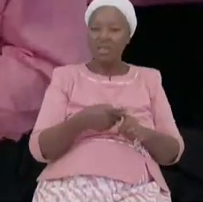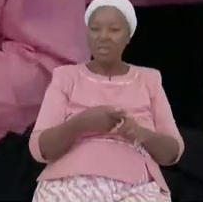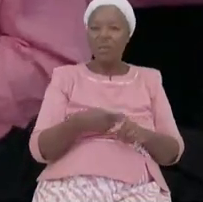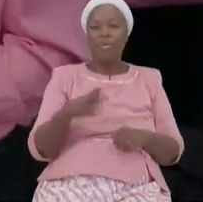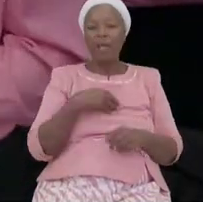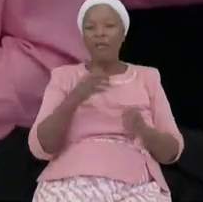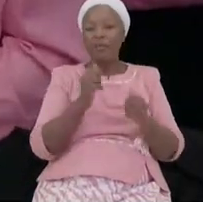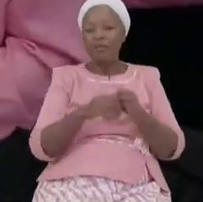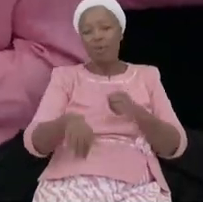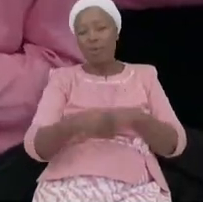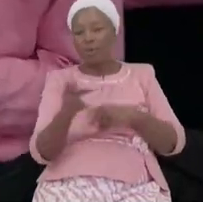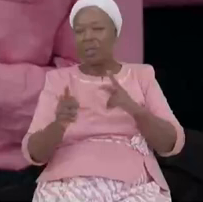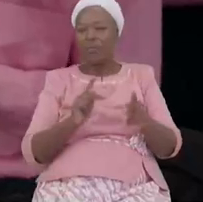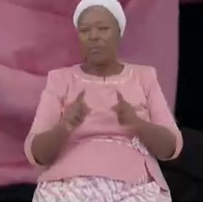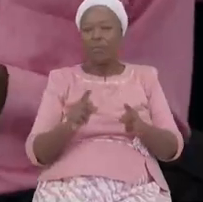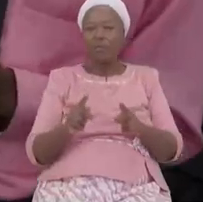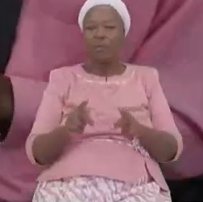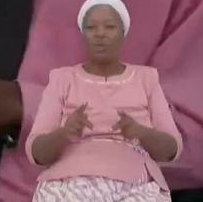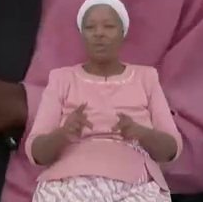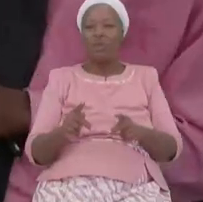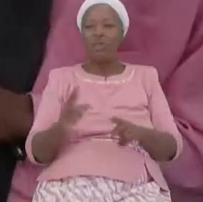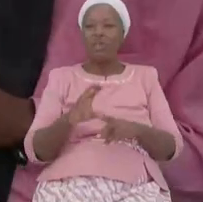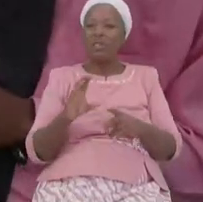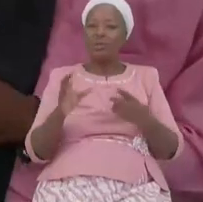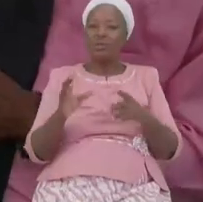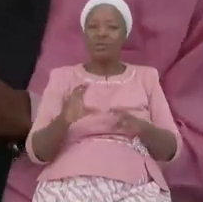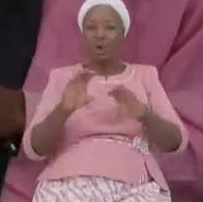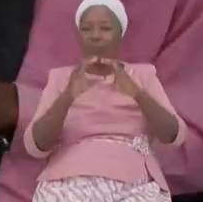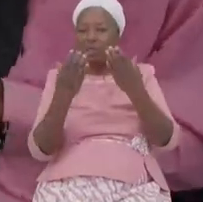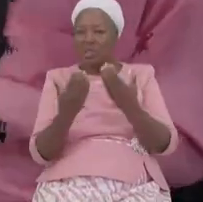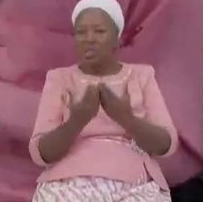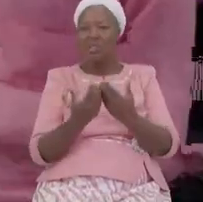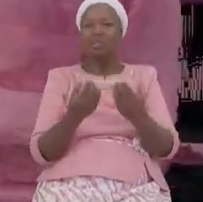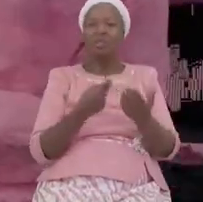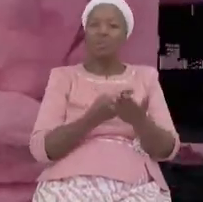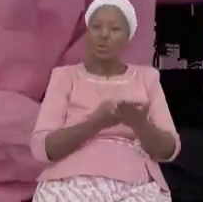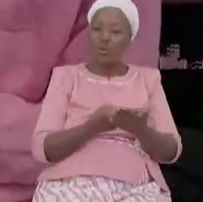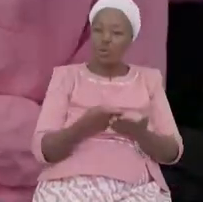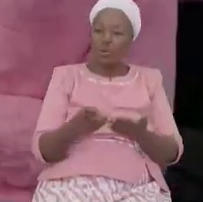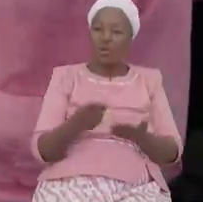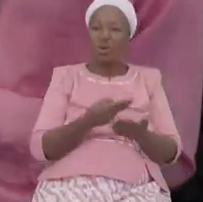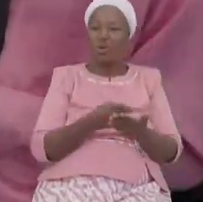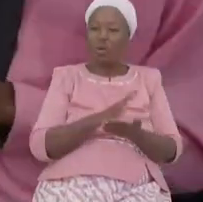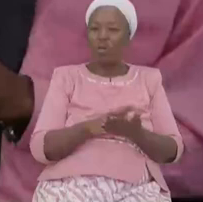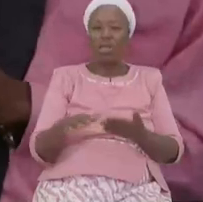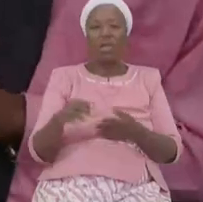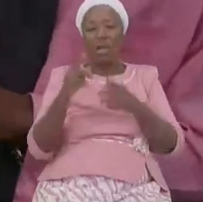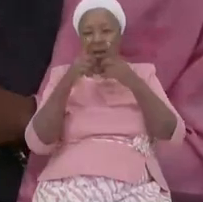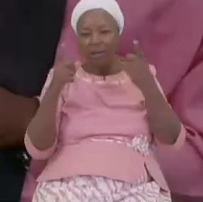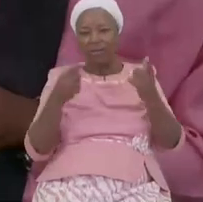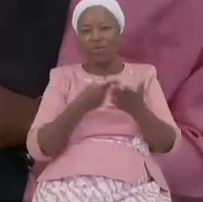gens, avec les gens. Saint, un langage saint, un style de vie